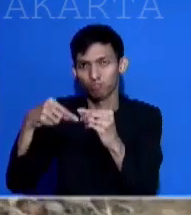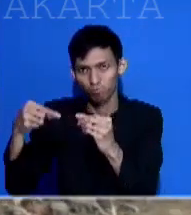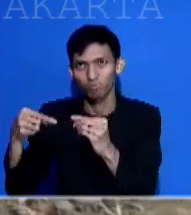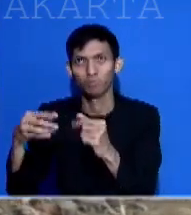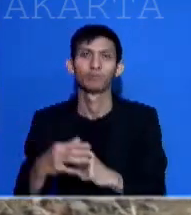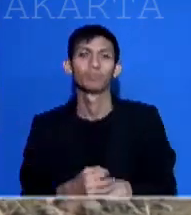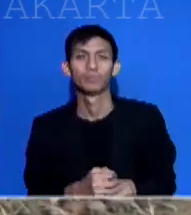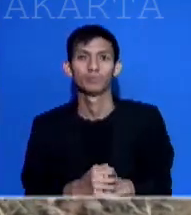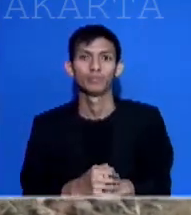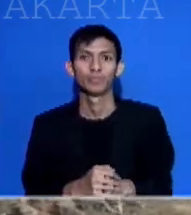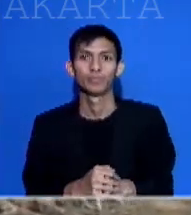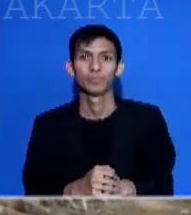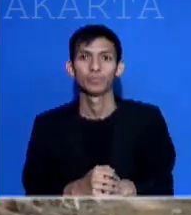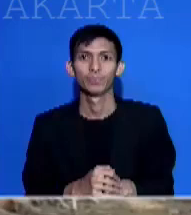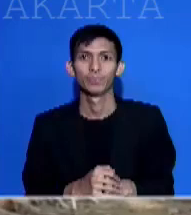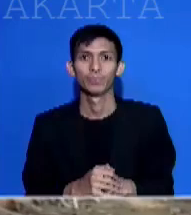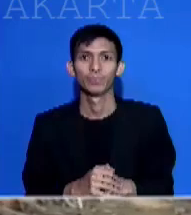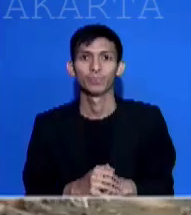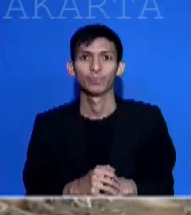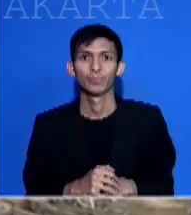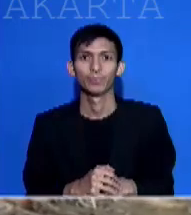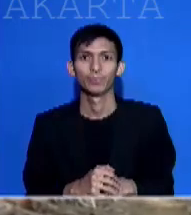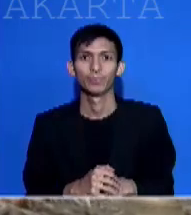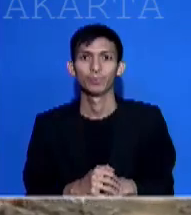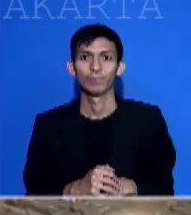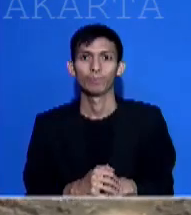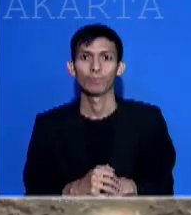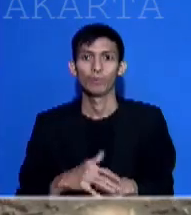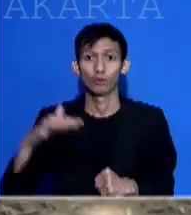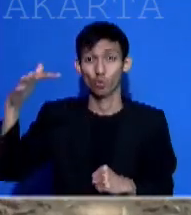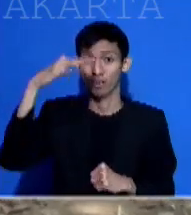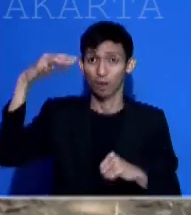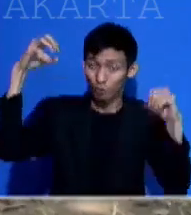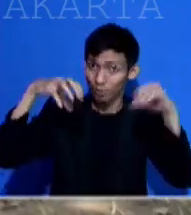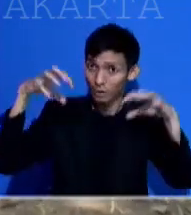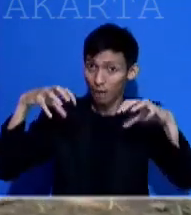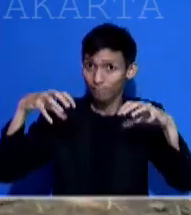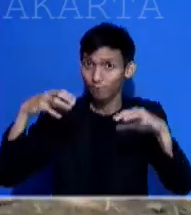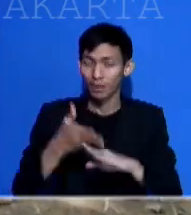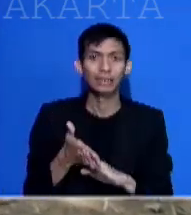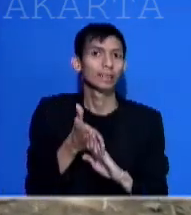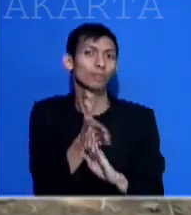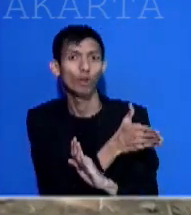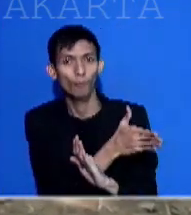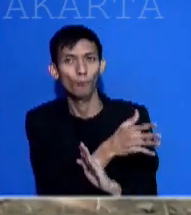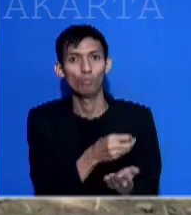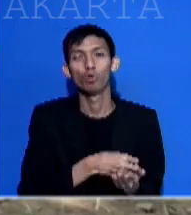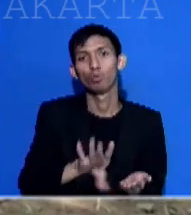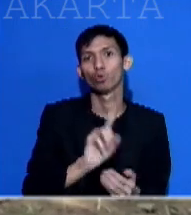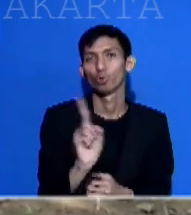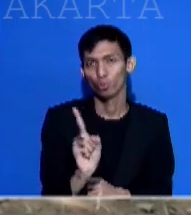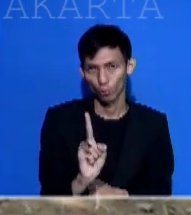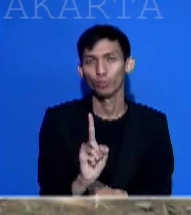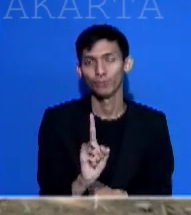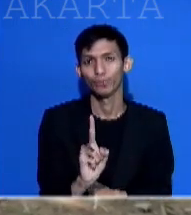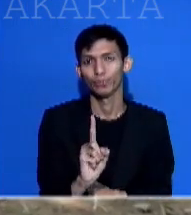pundi? Sebelum musim merendeng menika saged pon pupuk. Nggih,